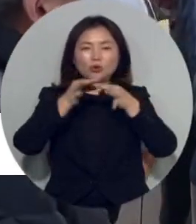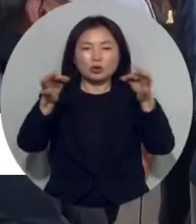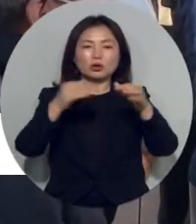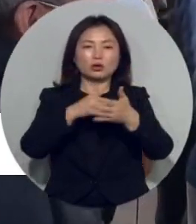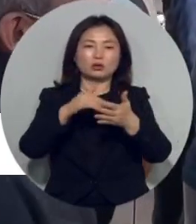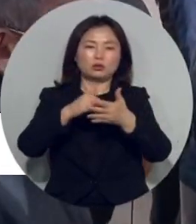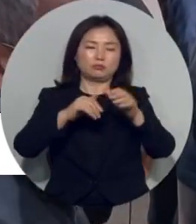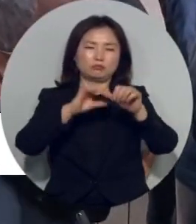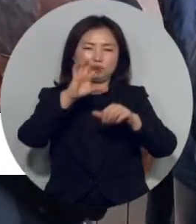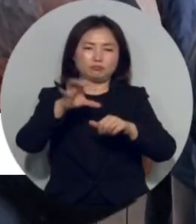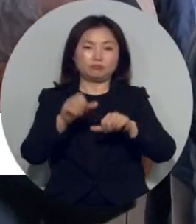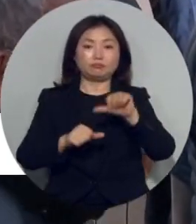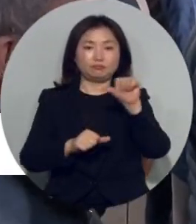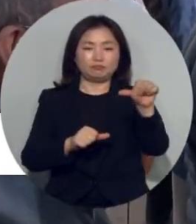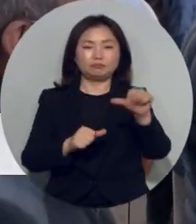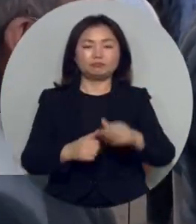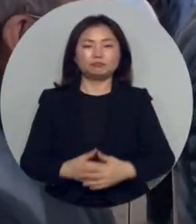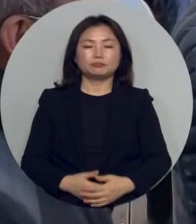윤석열!